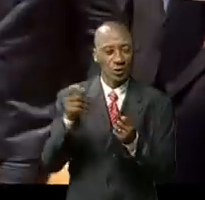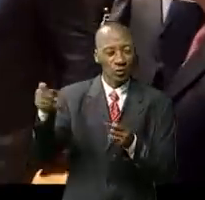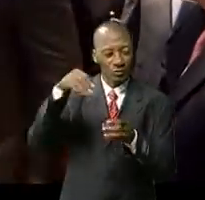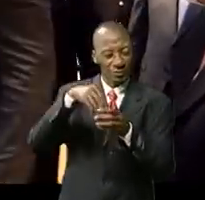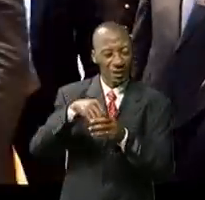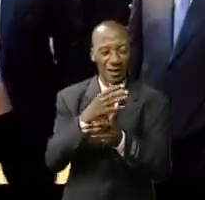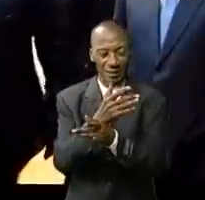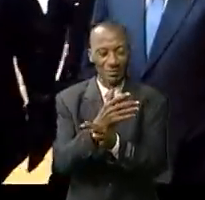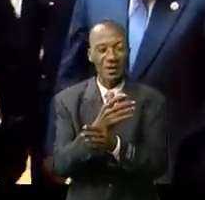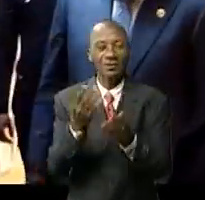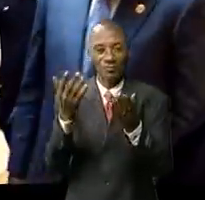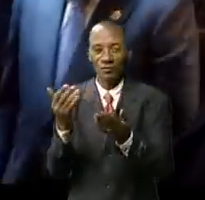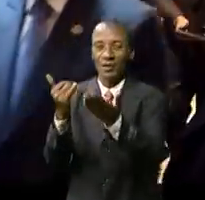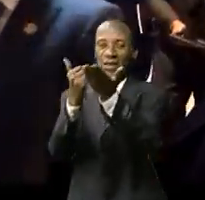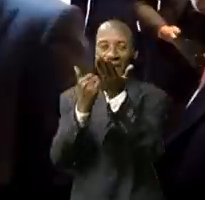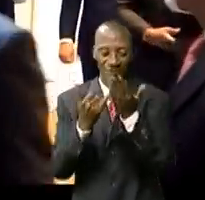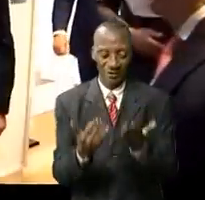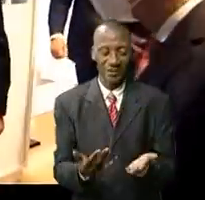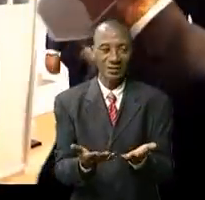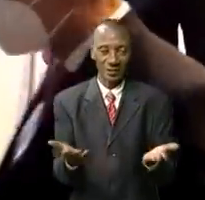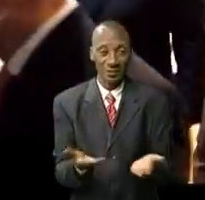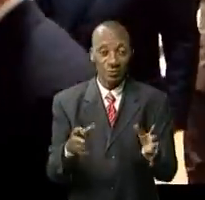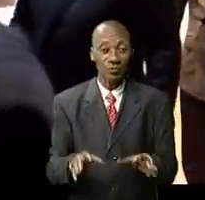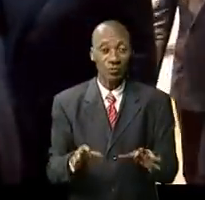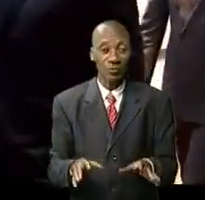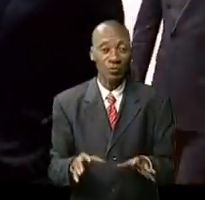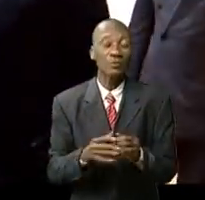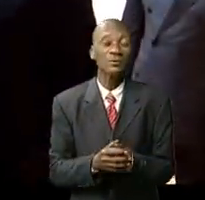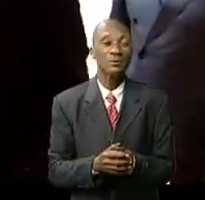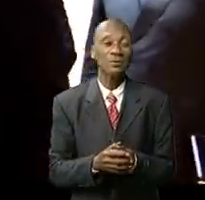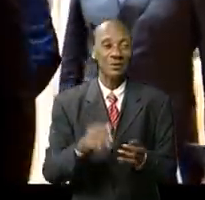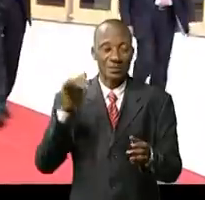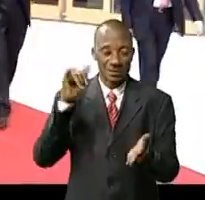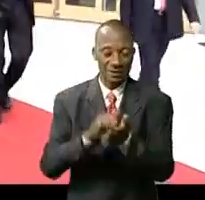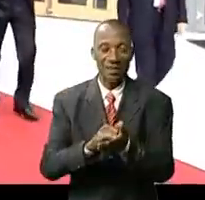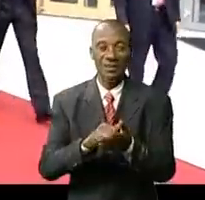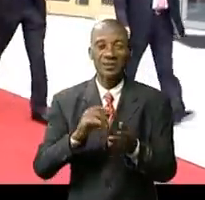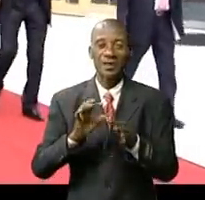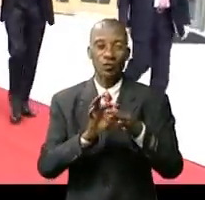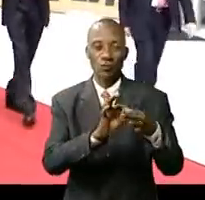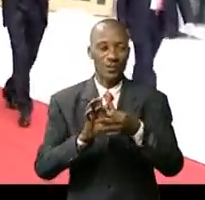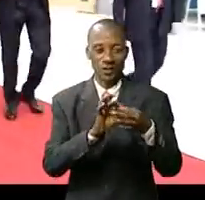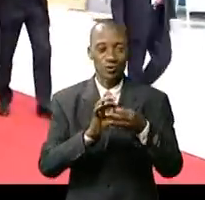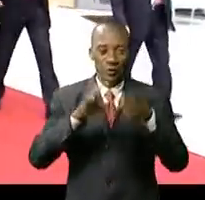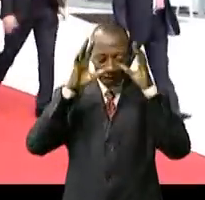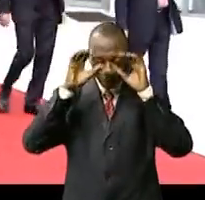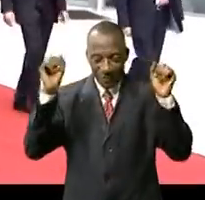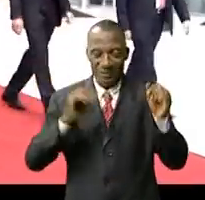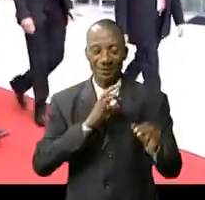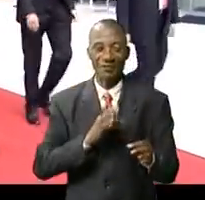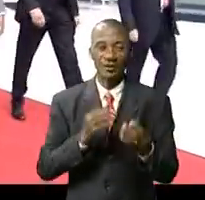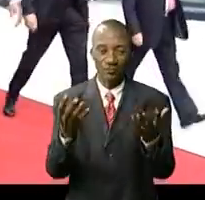à investir au pays. Le fruit de la coopération agissante du chef de l'État, Félix-Antoine Tshisekedi